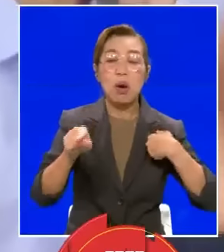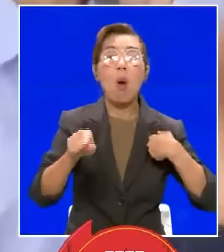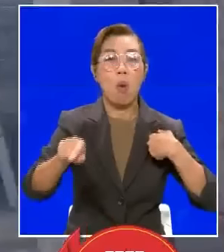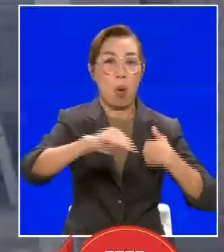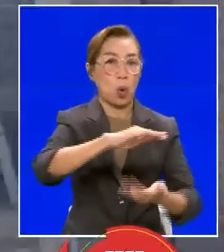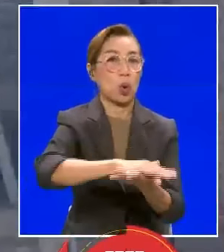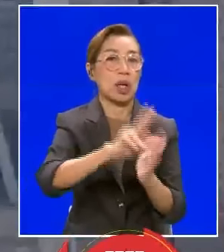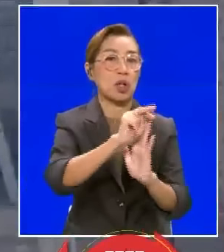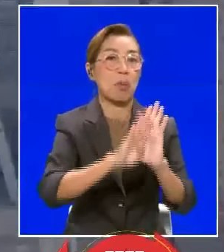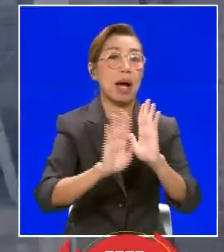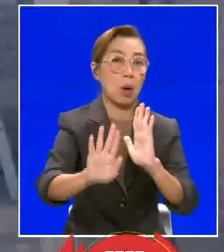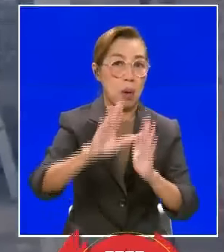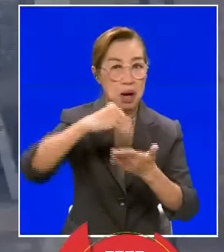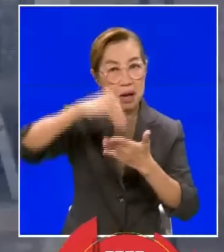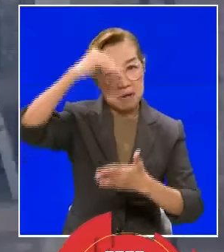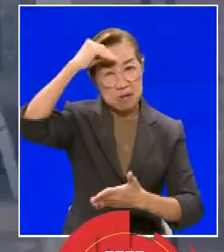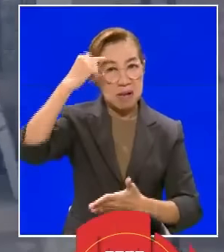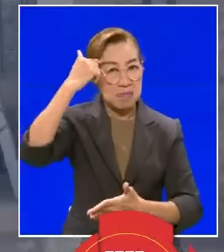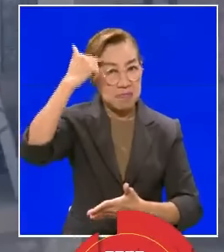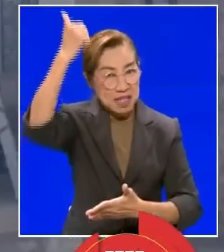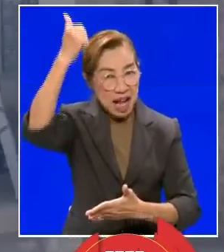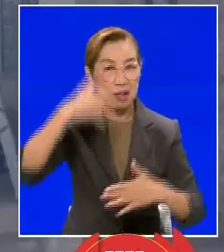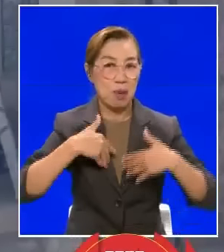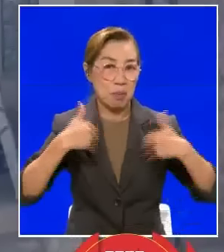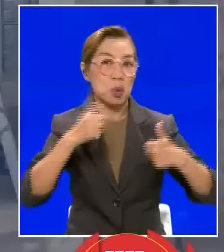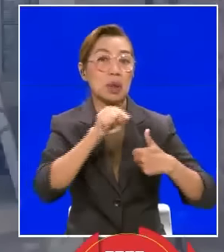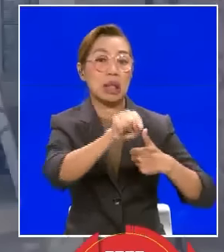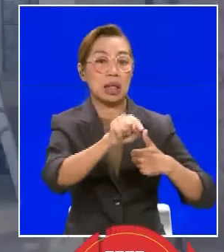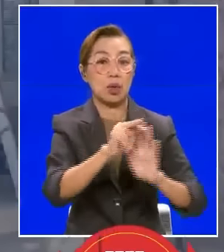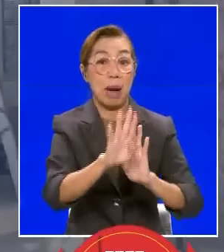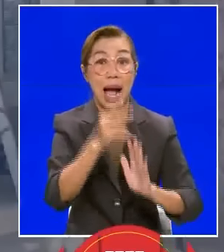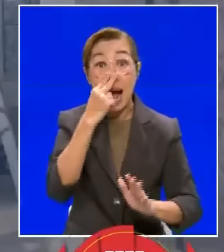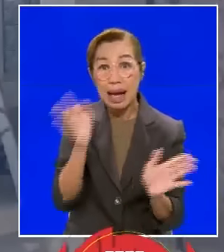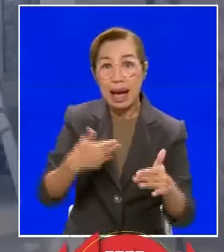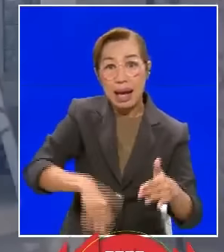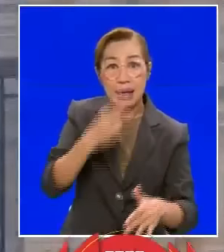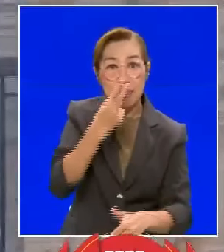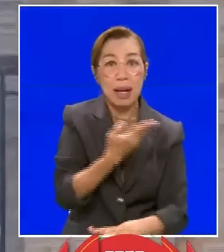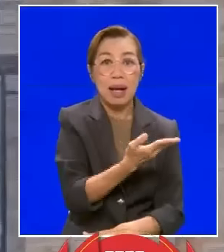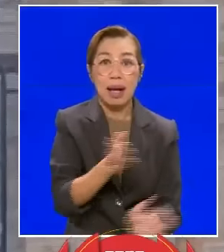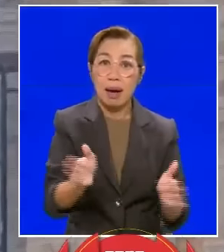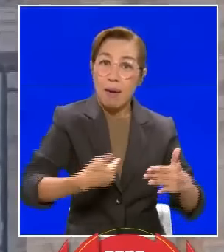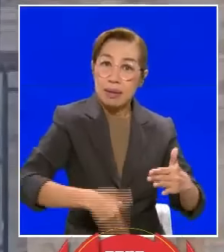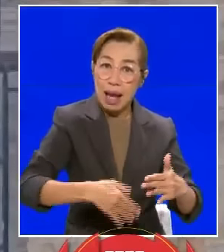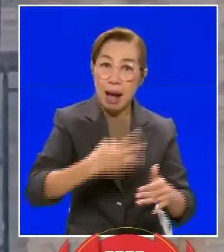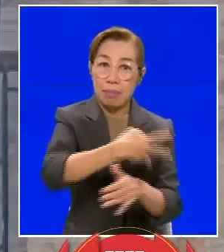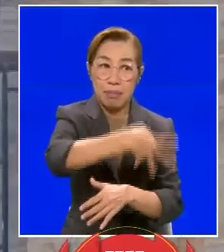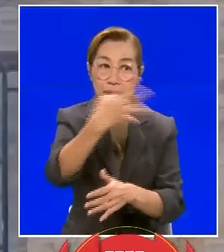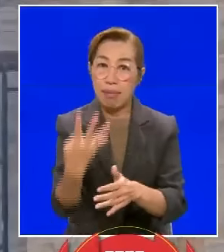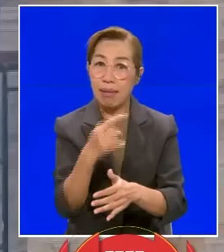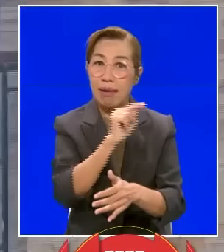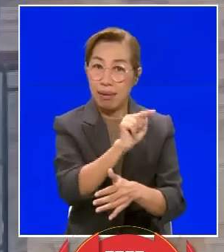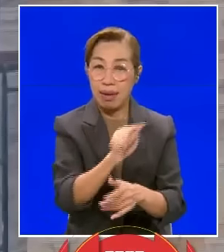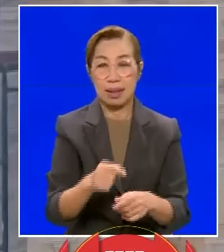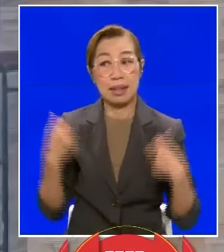ค่ะเรียนดีมีความสุขค่ะแล้วนอกเหนือจากนี้นี่ห้องน้ำคุณอ๋องนอกเหนือจากว่าจะให้แต่งตัวตามเพศสภาพแล้ว